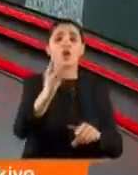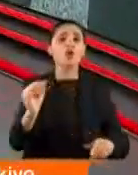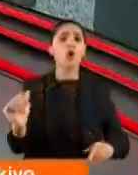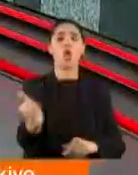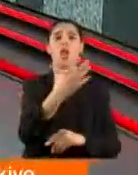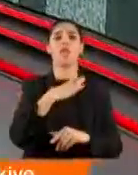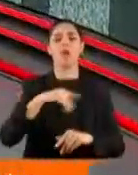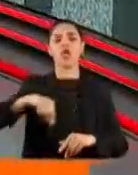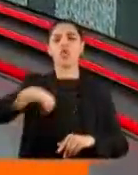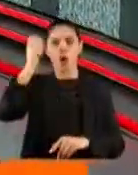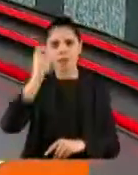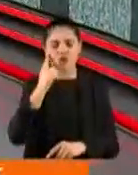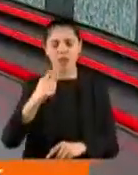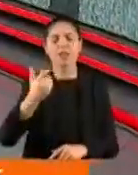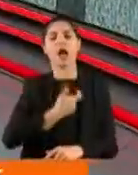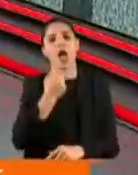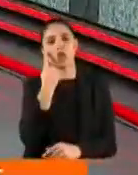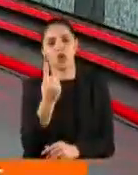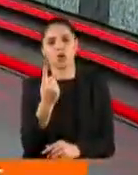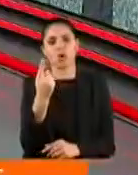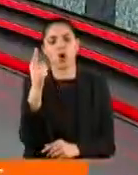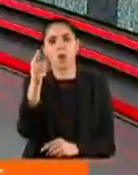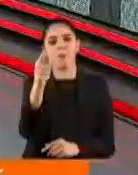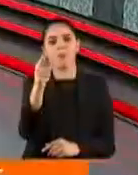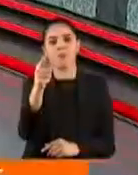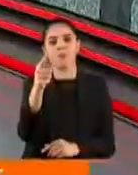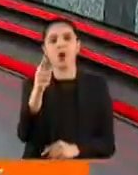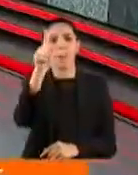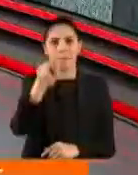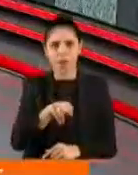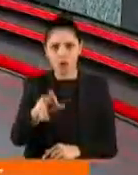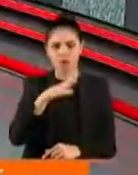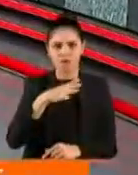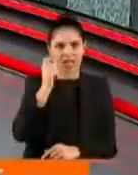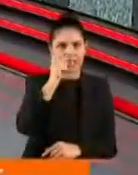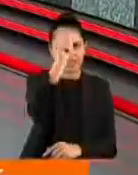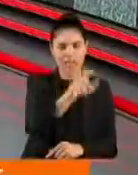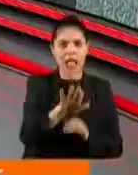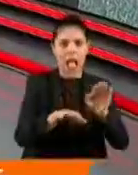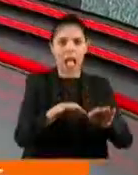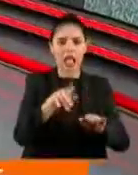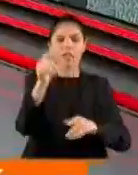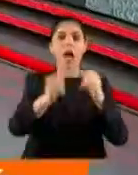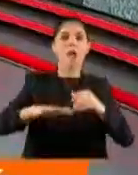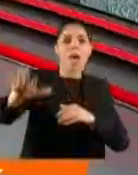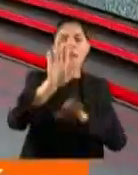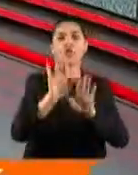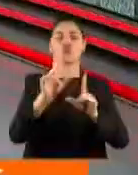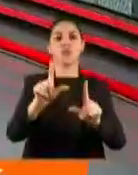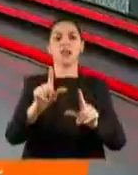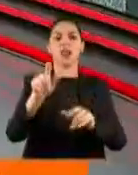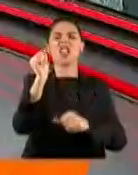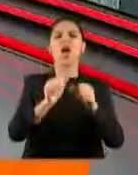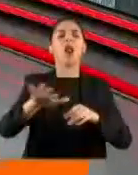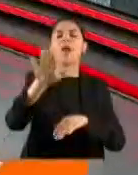normal şartlarda kanunlar gereği şunun yapılması lazım artık. Yani bir yaya ayağını attığı an o araçların durması gerekiyor ama durmadılar